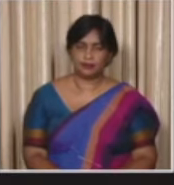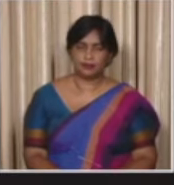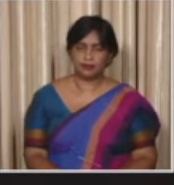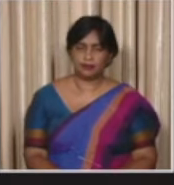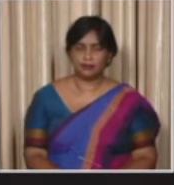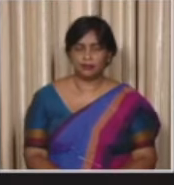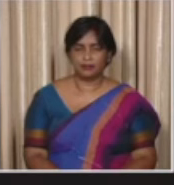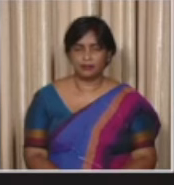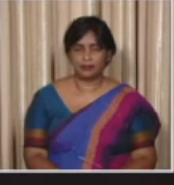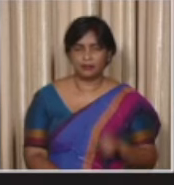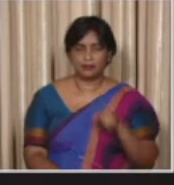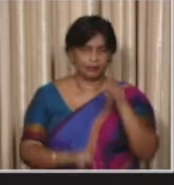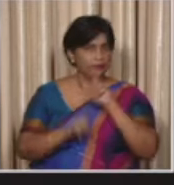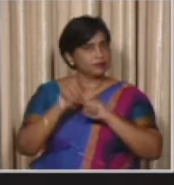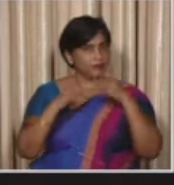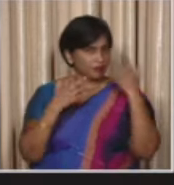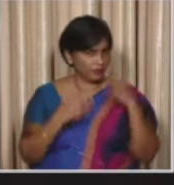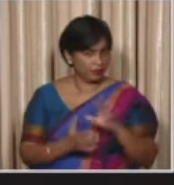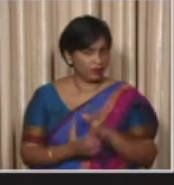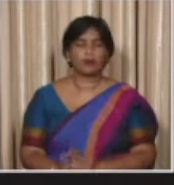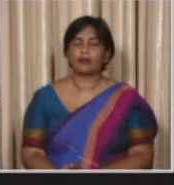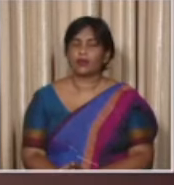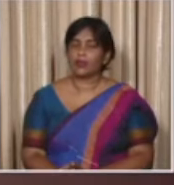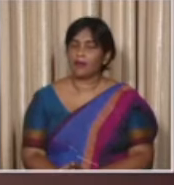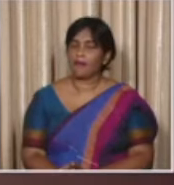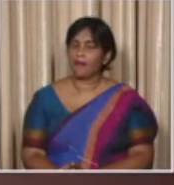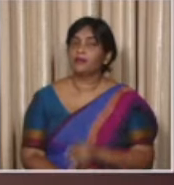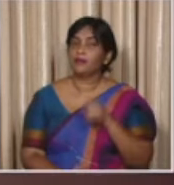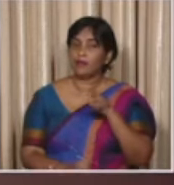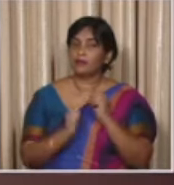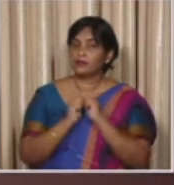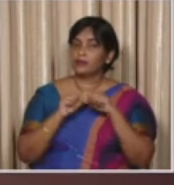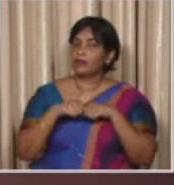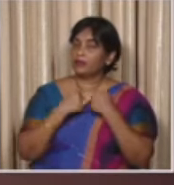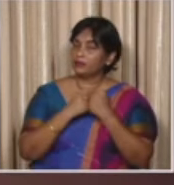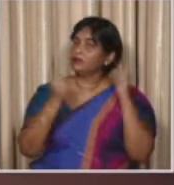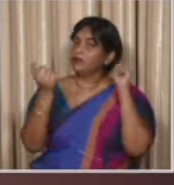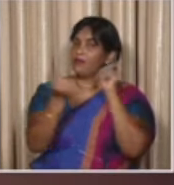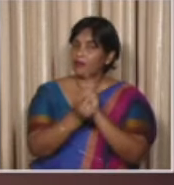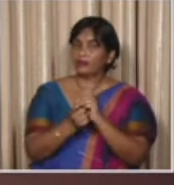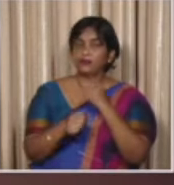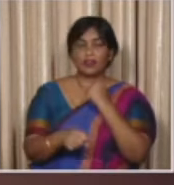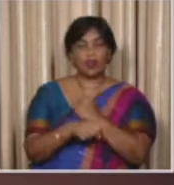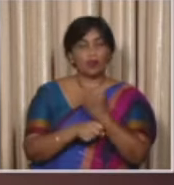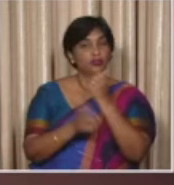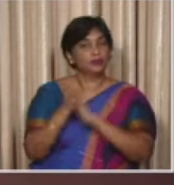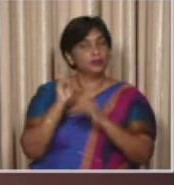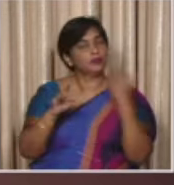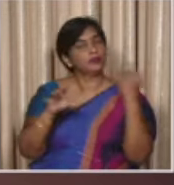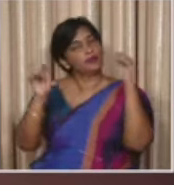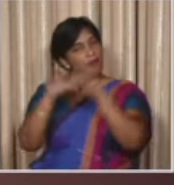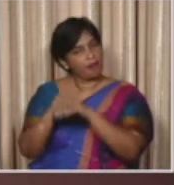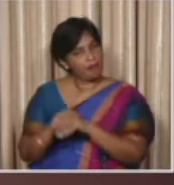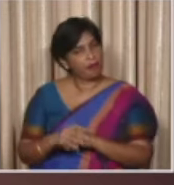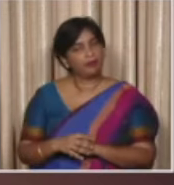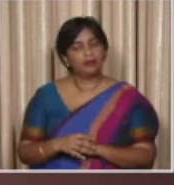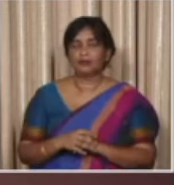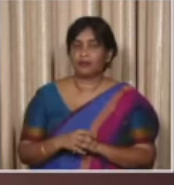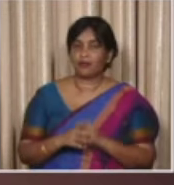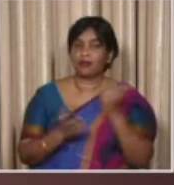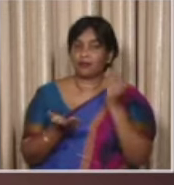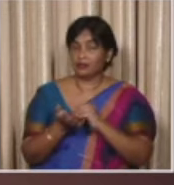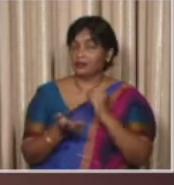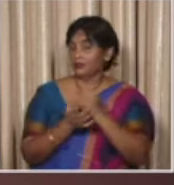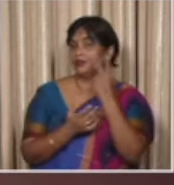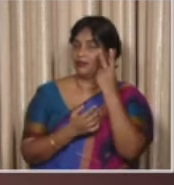ඔබතුමා සාකච්ඡා කරලා තිබෙනවා. ඔබතුමා එම වෘත්ති සමිති නිලධාරින් එක්ක භාණ්ඩාගාරයට ගිහිල්ලා තිබෙනවා. හරි දෙපාරක්